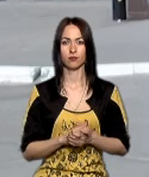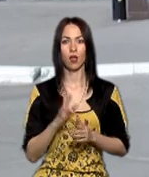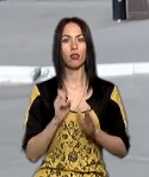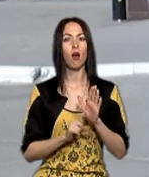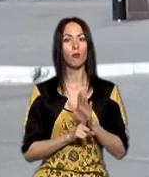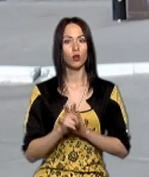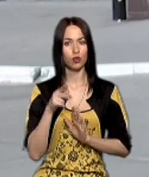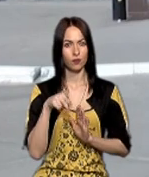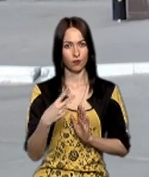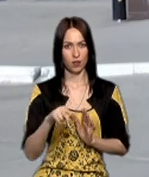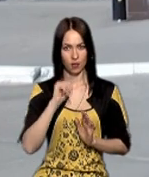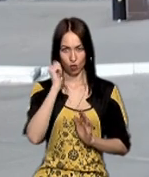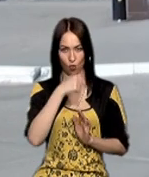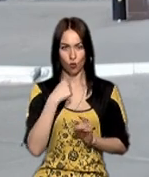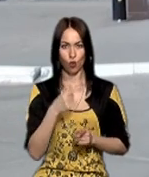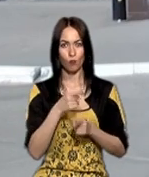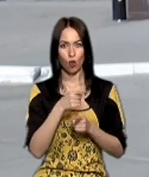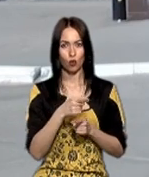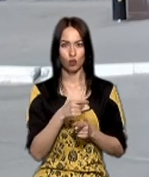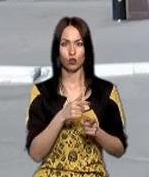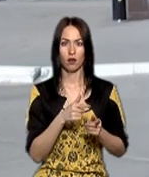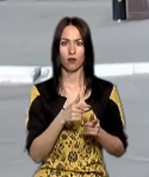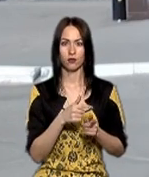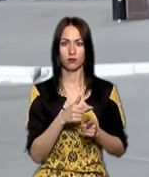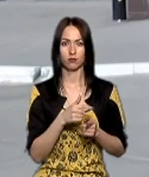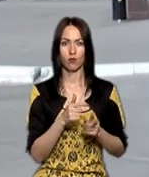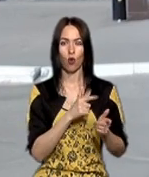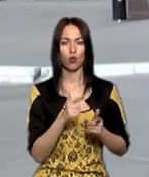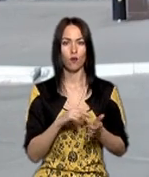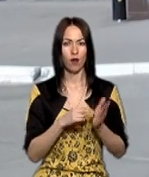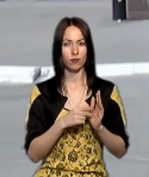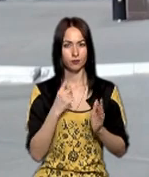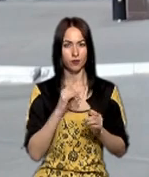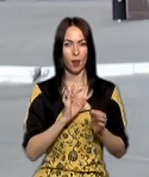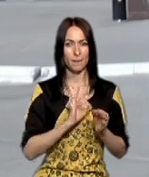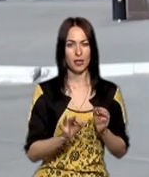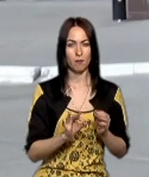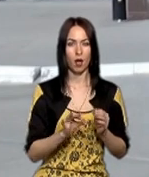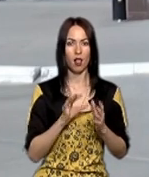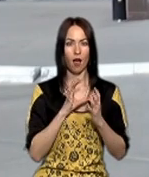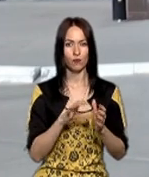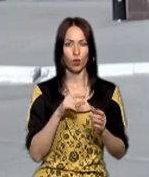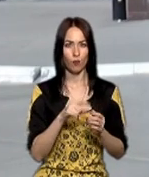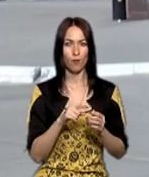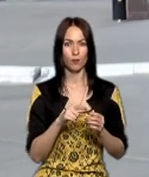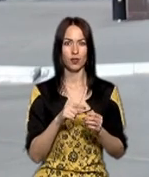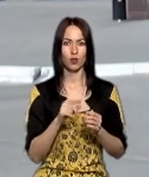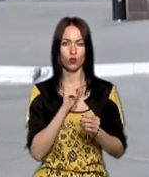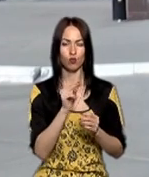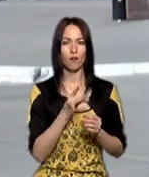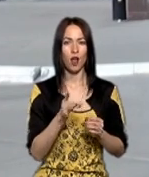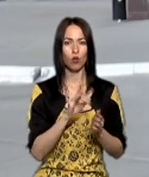початку 2020 року готував скоєння підпалу автомобілів бурової компанії на території Чугуївського району